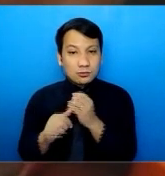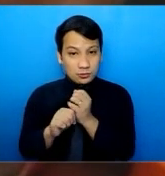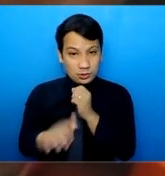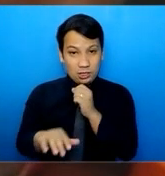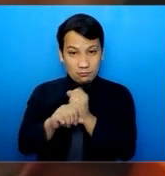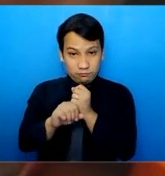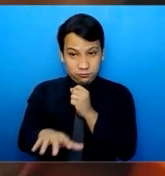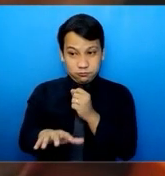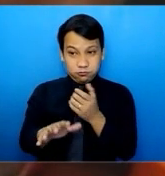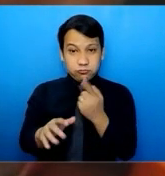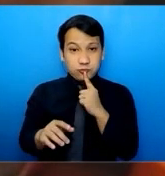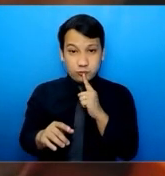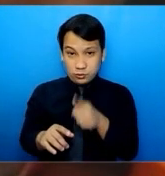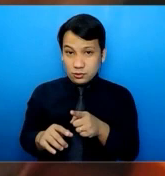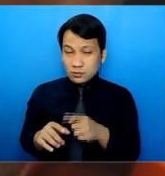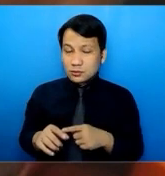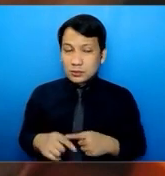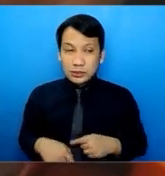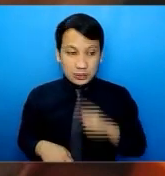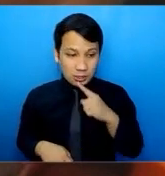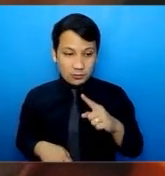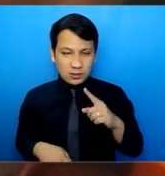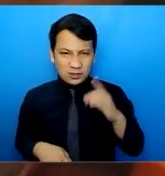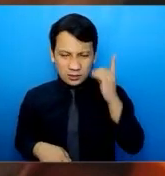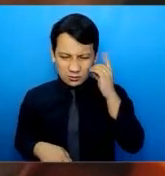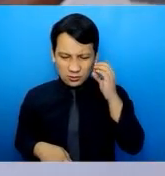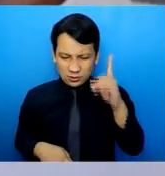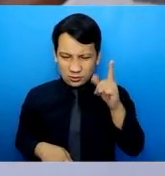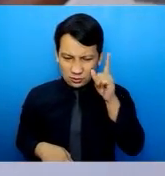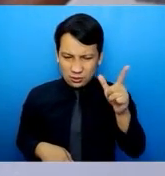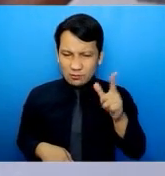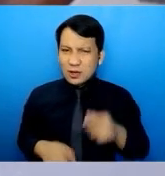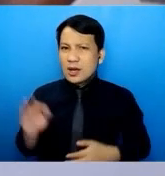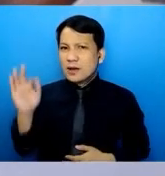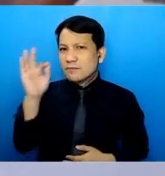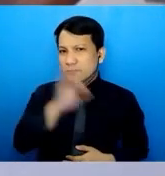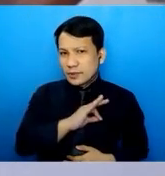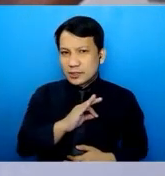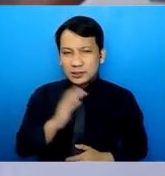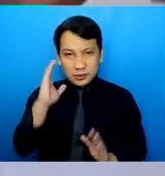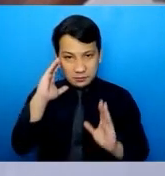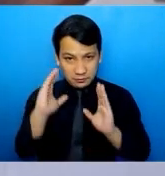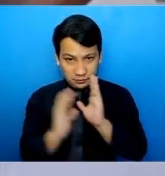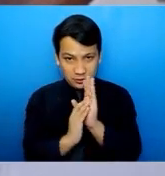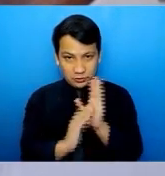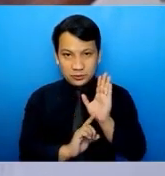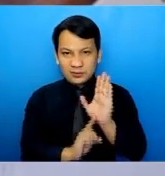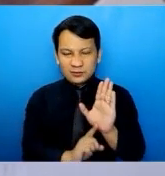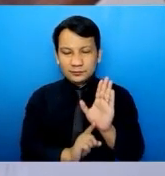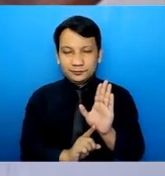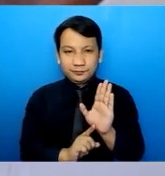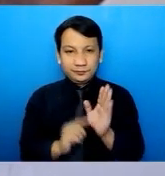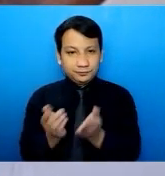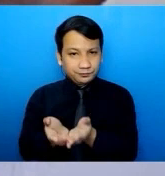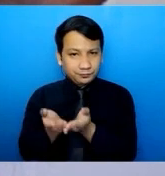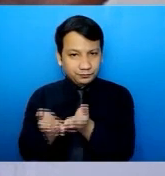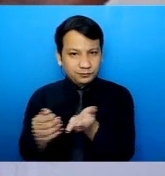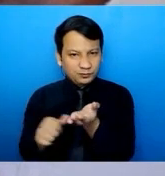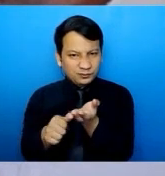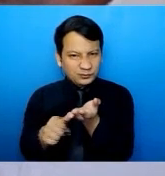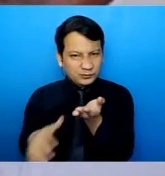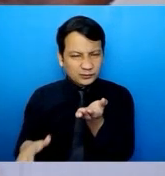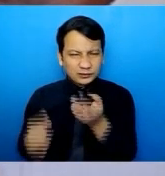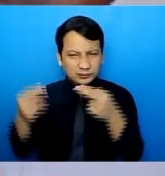Lorenzana sinabing hindi ito totoo. Peke raw ang naturang litrato ng barkong nagtatapon ng human waste sa